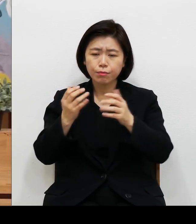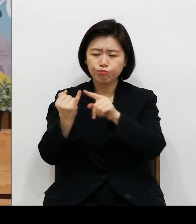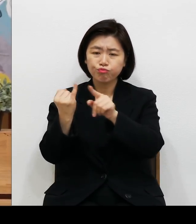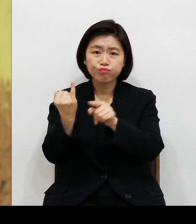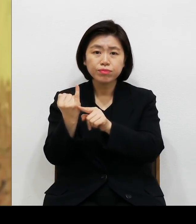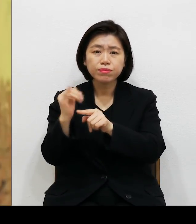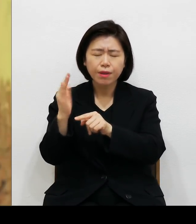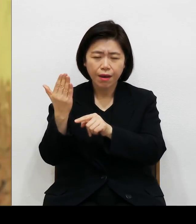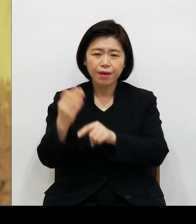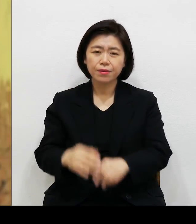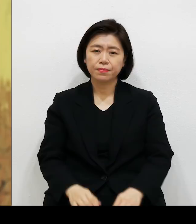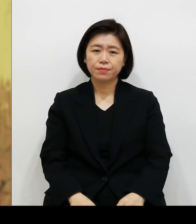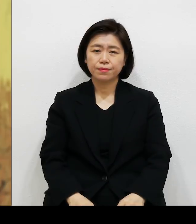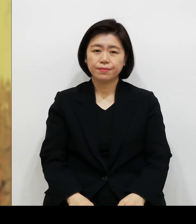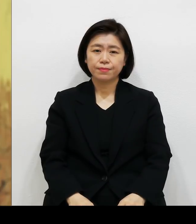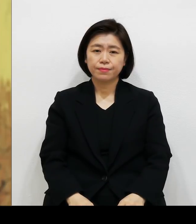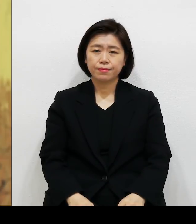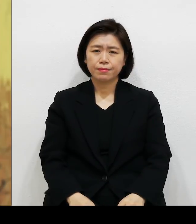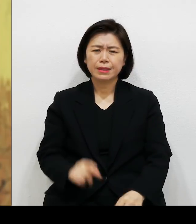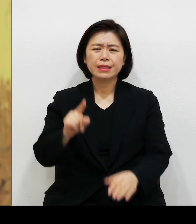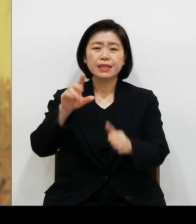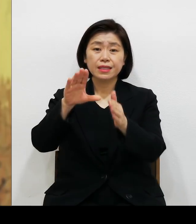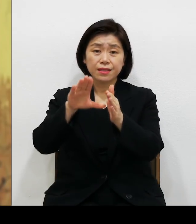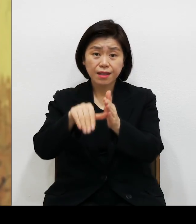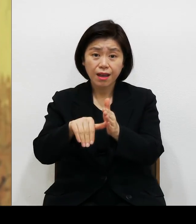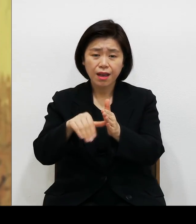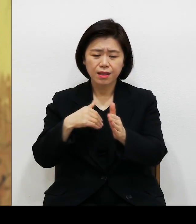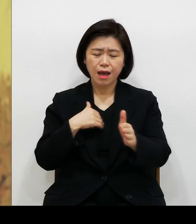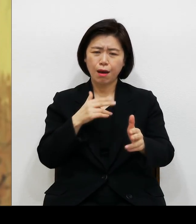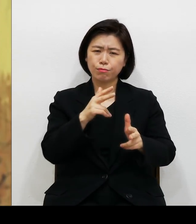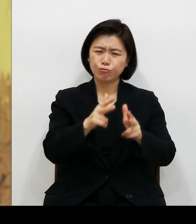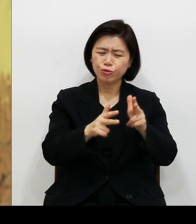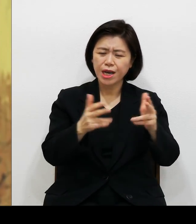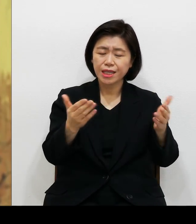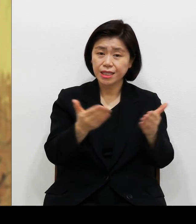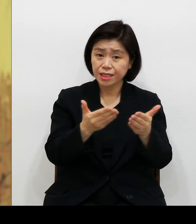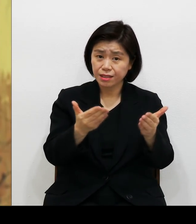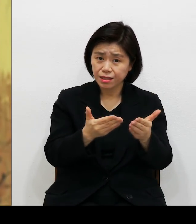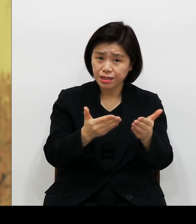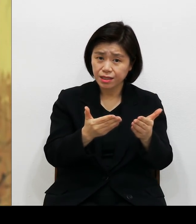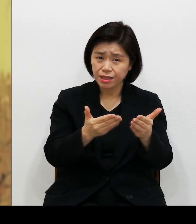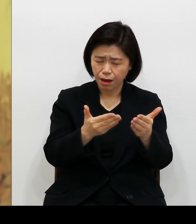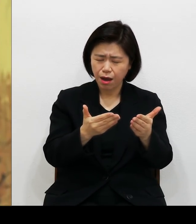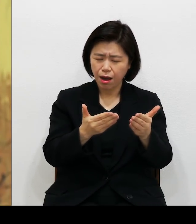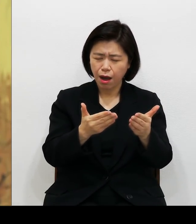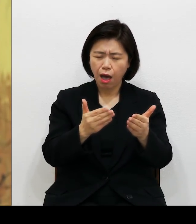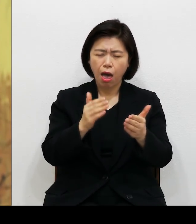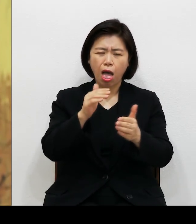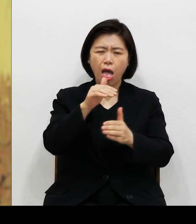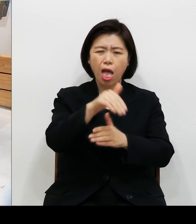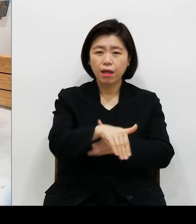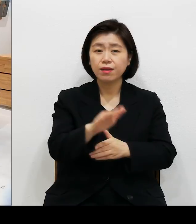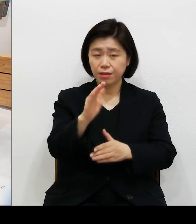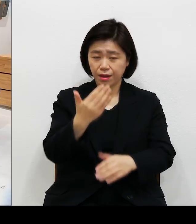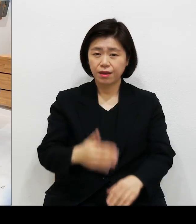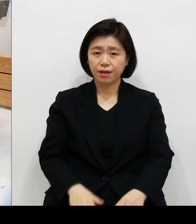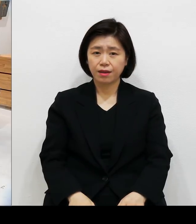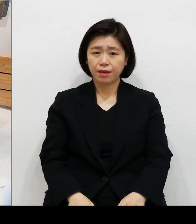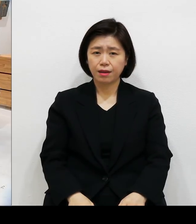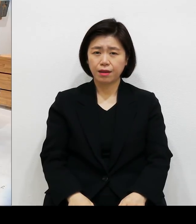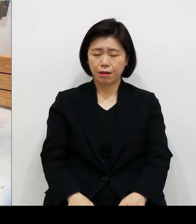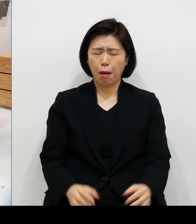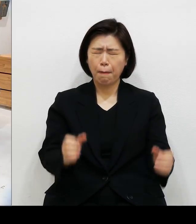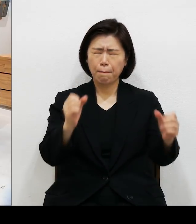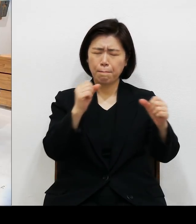됐고, 또 때마침 제가 하던 일들이 좀 많이 상황이 안 좋아지고 네. 뭐 거의